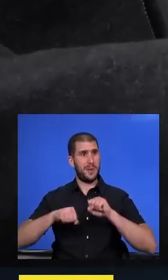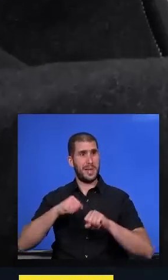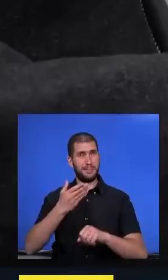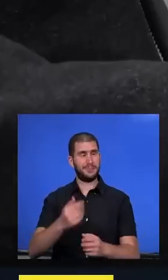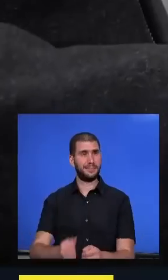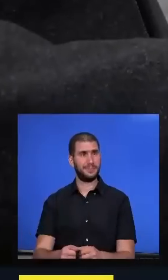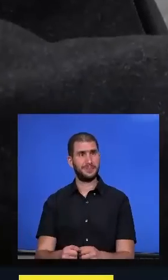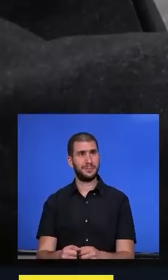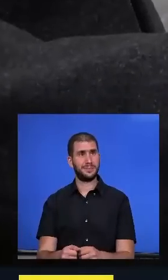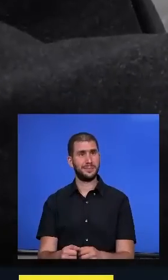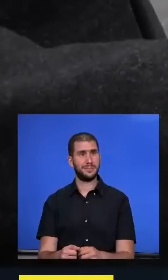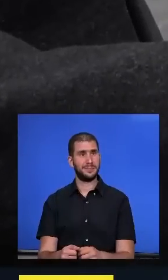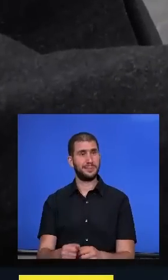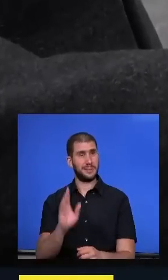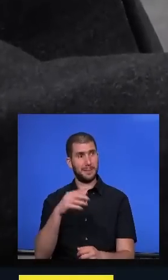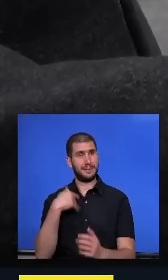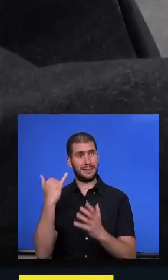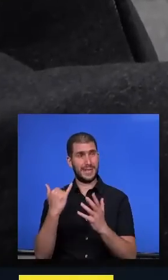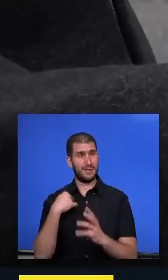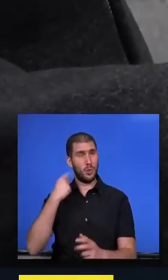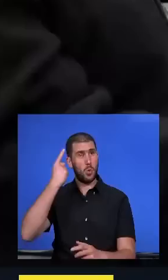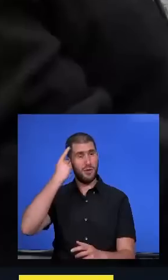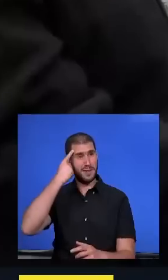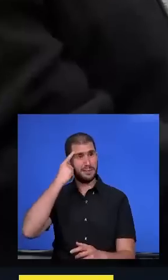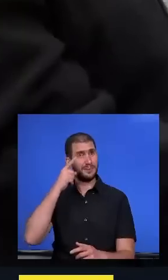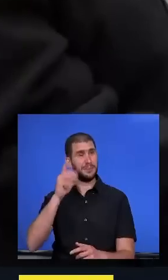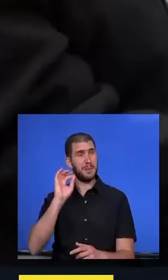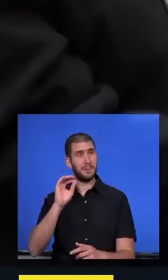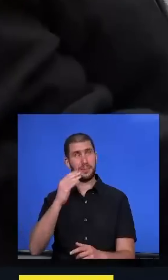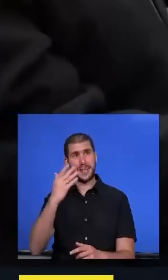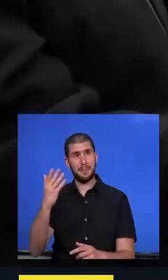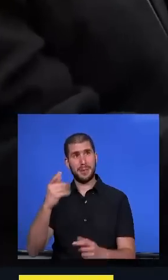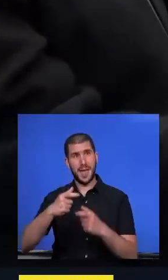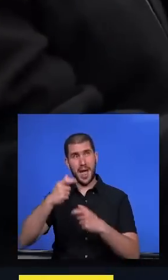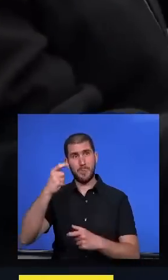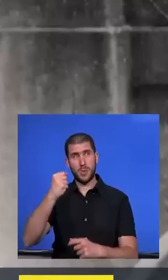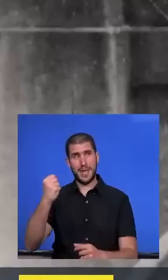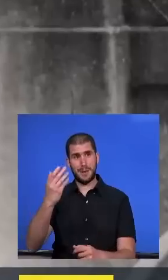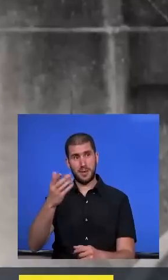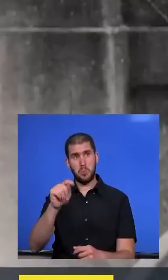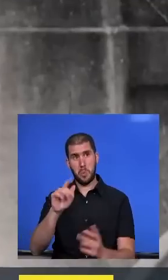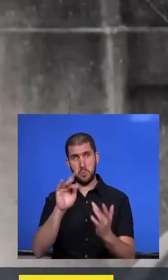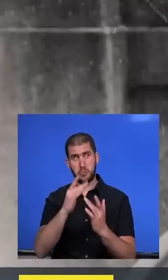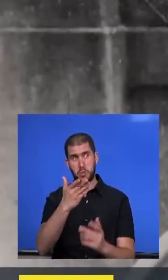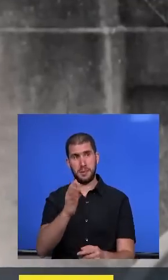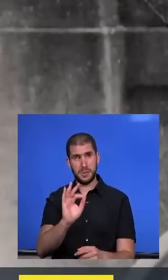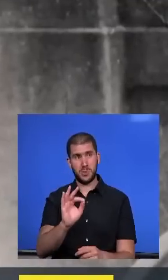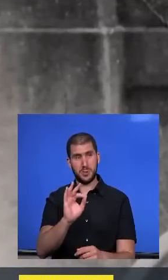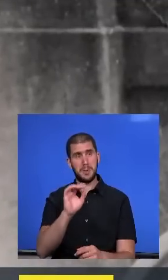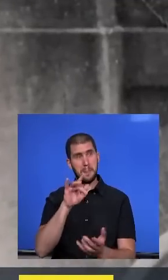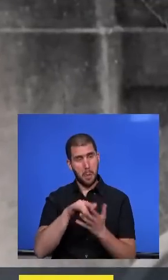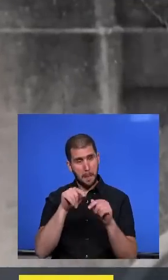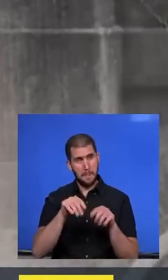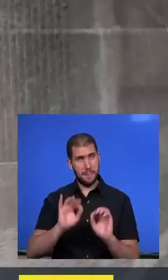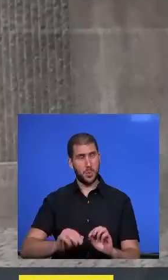עומדים פה עם האופניים האלה, שגם אותם ציירתי, ואני חושבת שזה בצד הימני, העמוד הימני, כן, זה ממש המקום הזה.